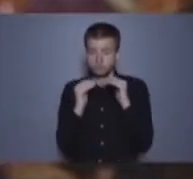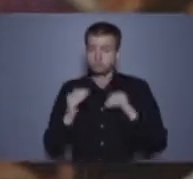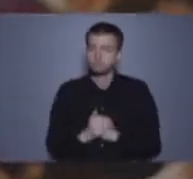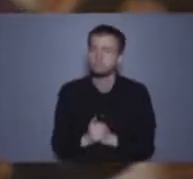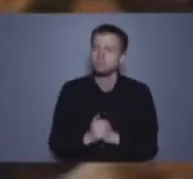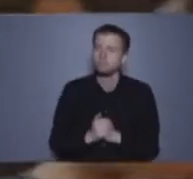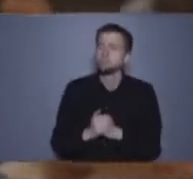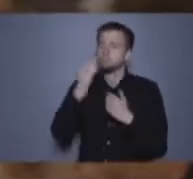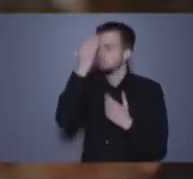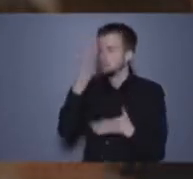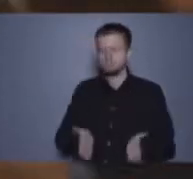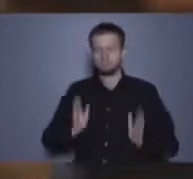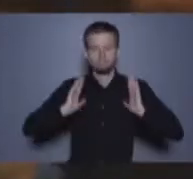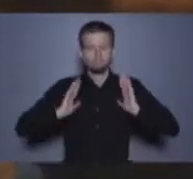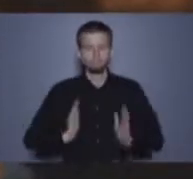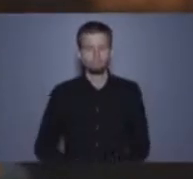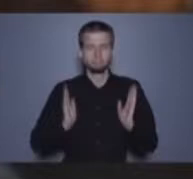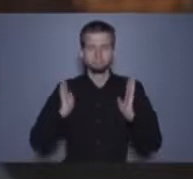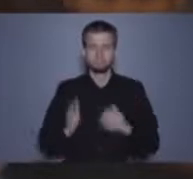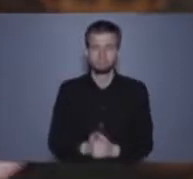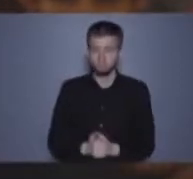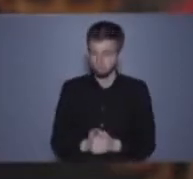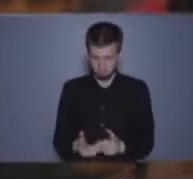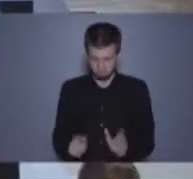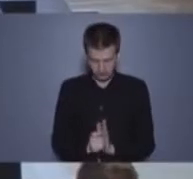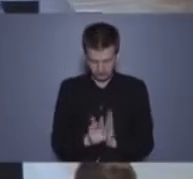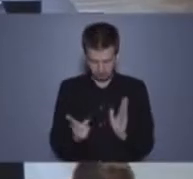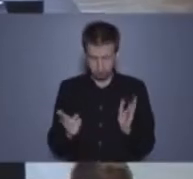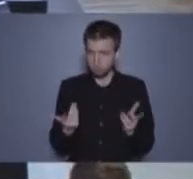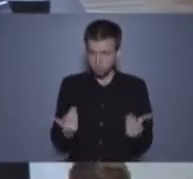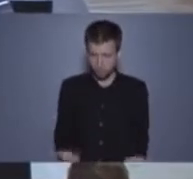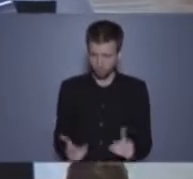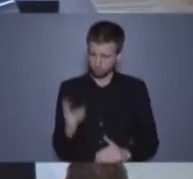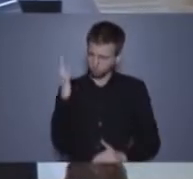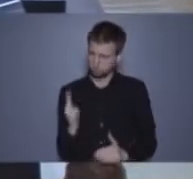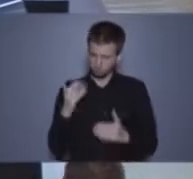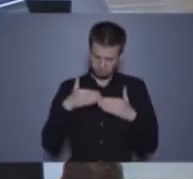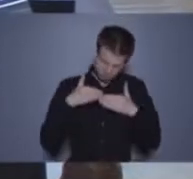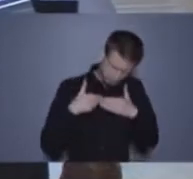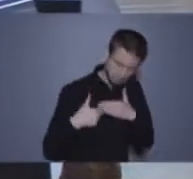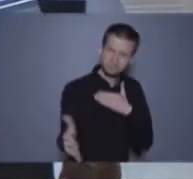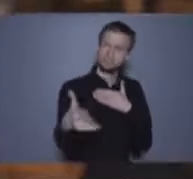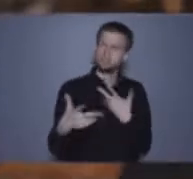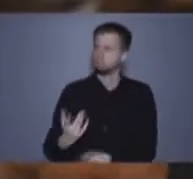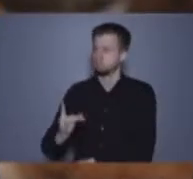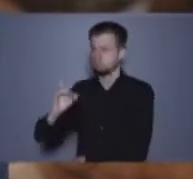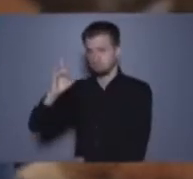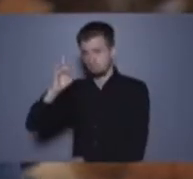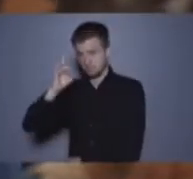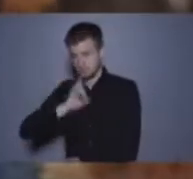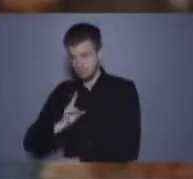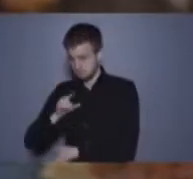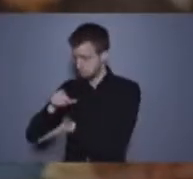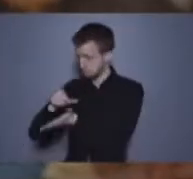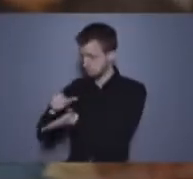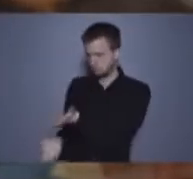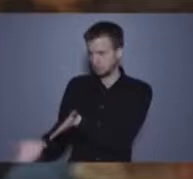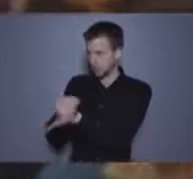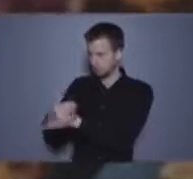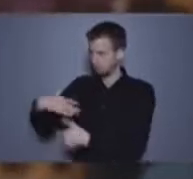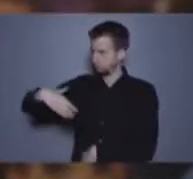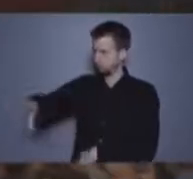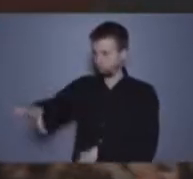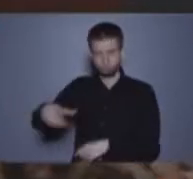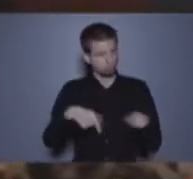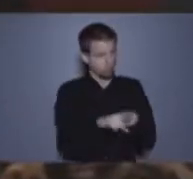vous décidez, dorénavant, de payer les femmes comme vous payez les hommes,